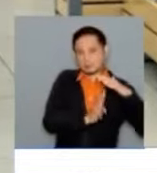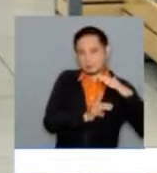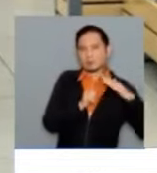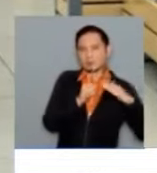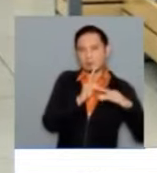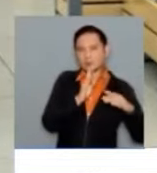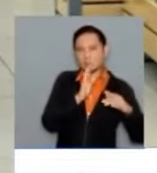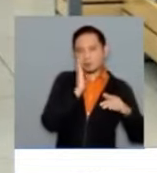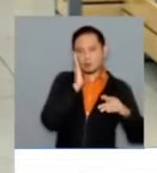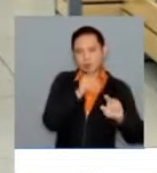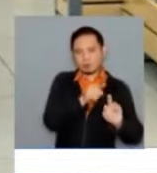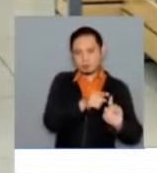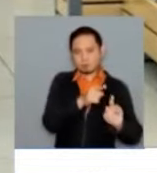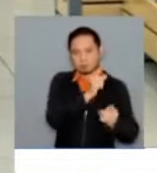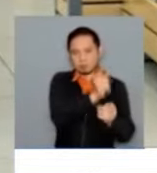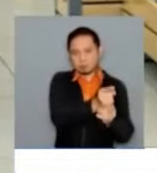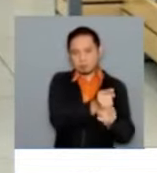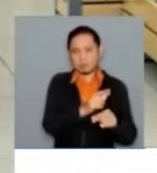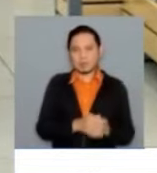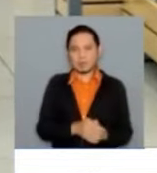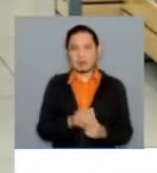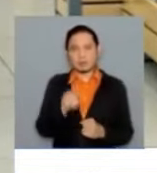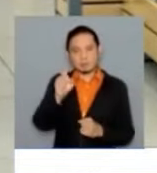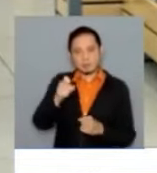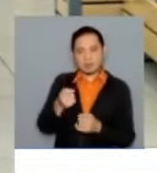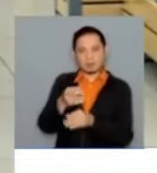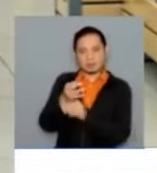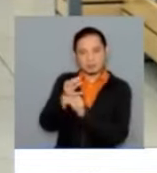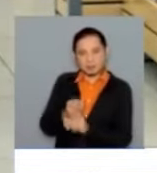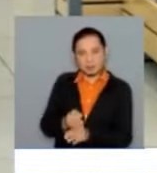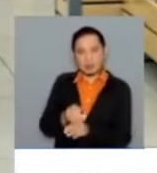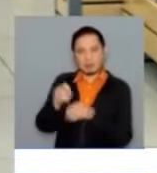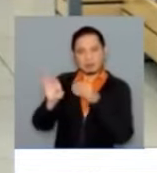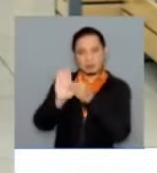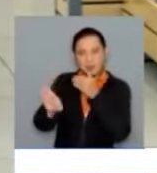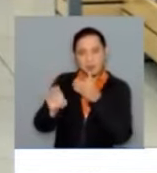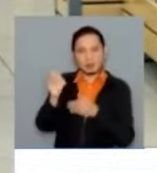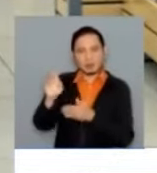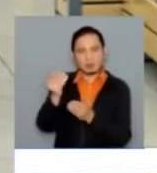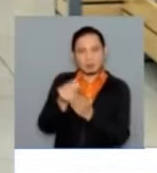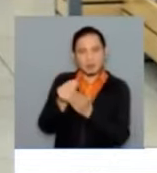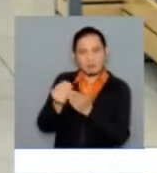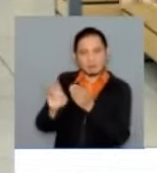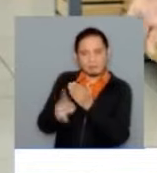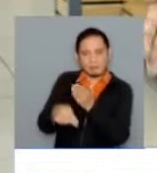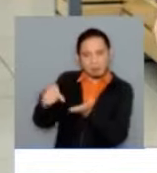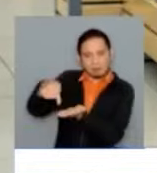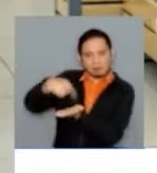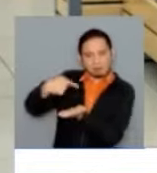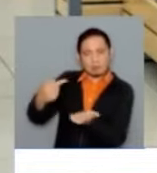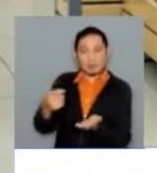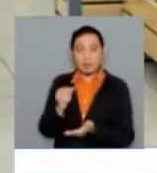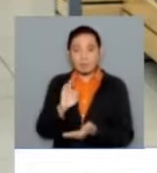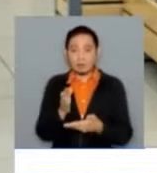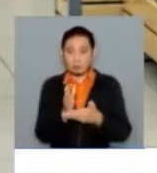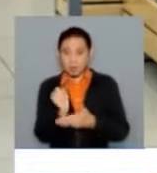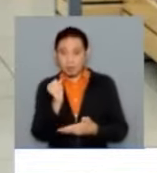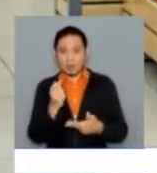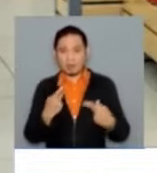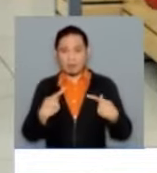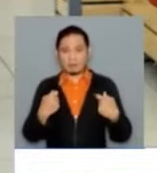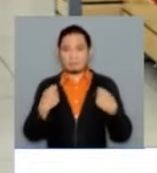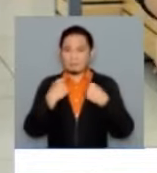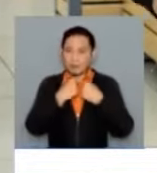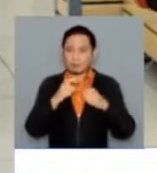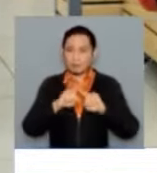na palitan, ipaayos o ibalik at ibalik ang kanyang pera. Kung may karapatan kayo, ipaglaban ninyo pero sa magandang paraan